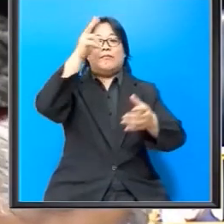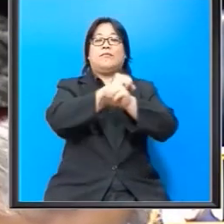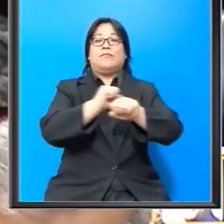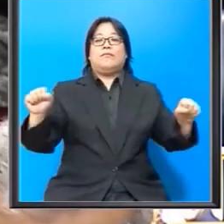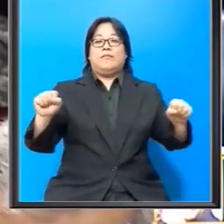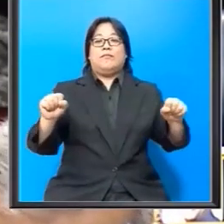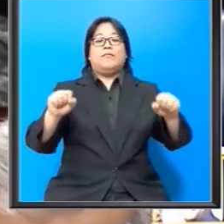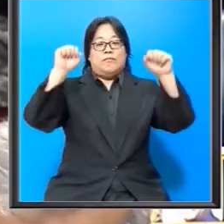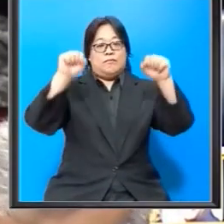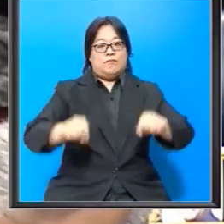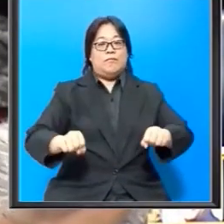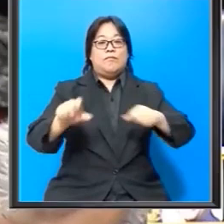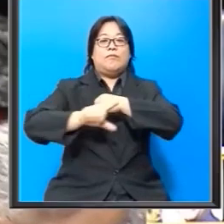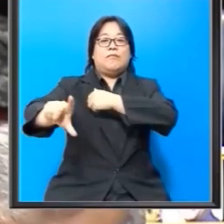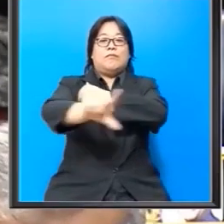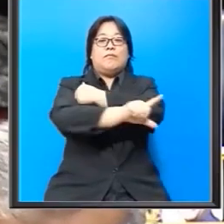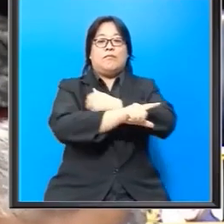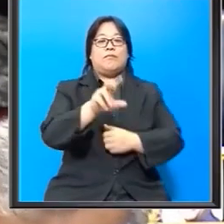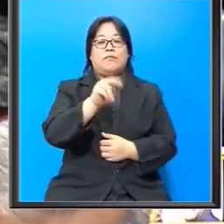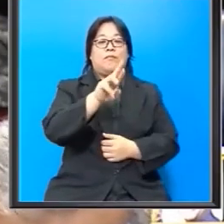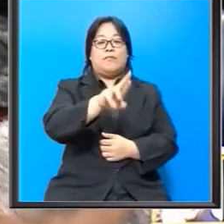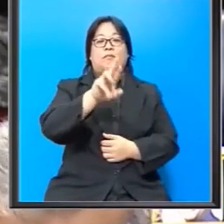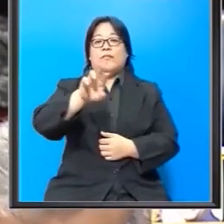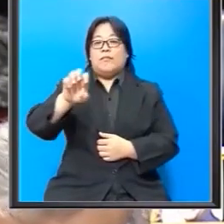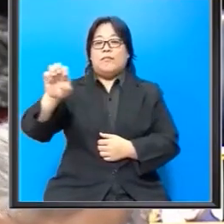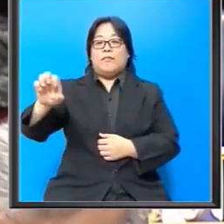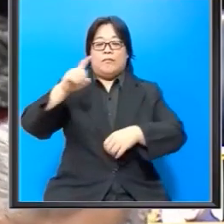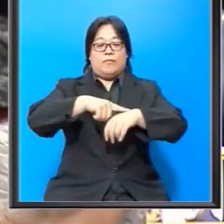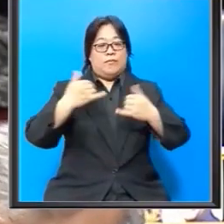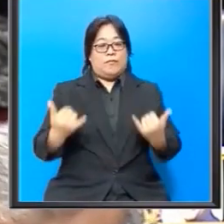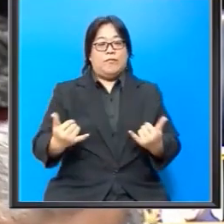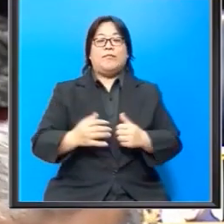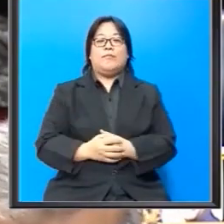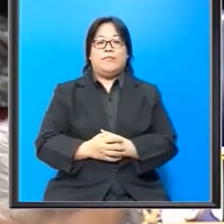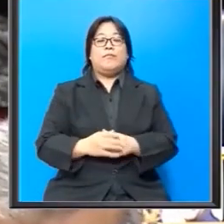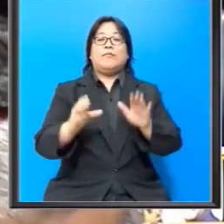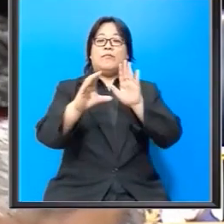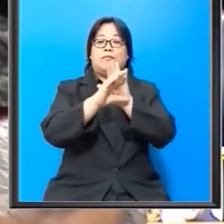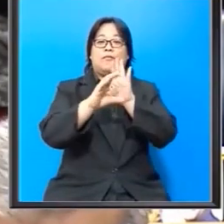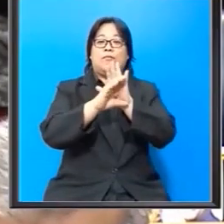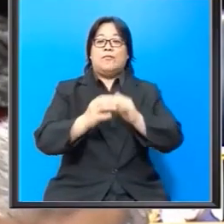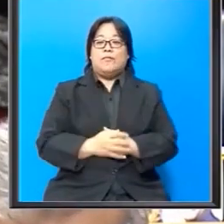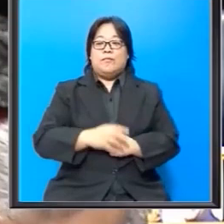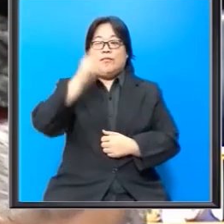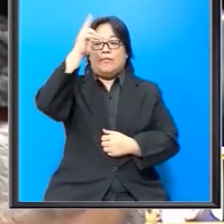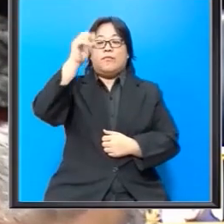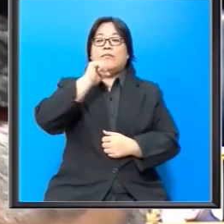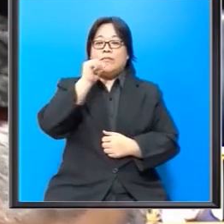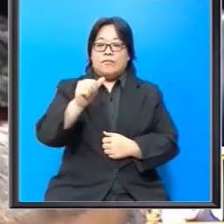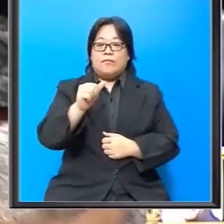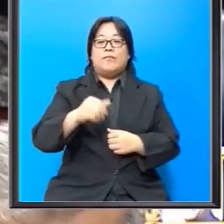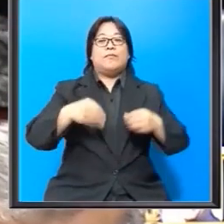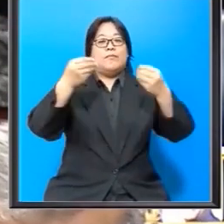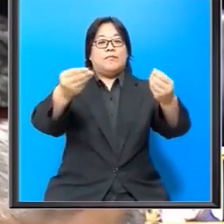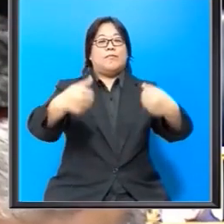untuk membenarkan lowongan Natalie Pada masa ini sebagai contohnya kerajaan tidak